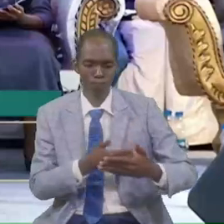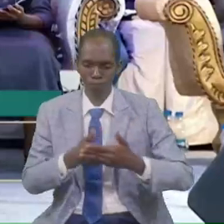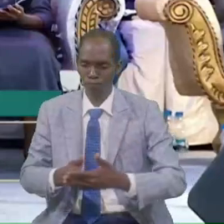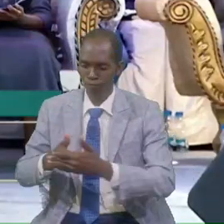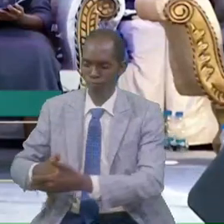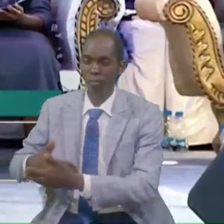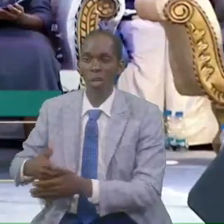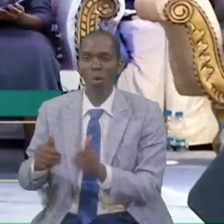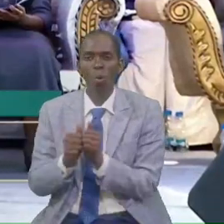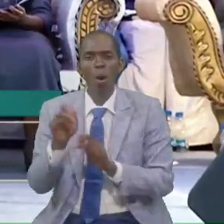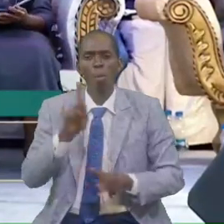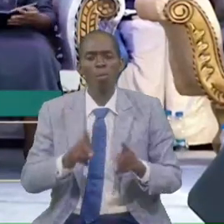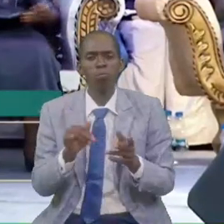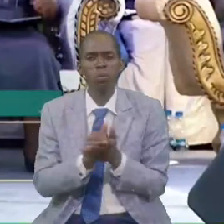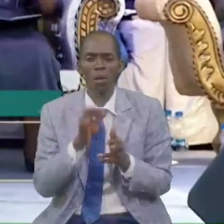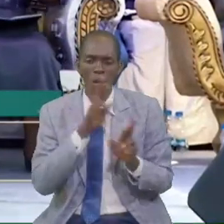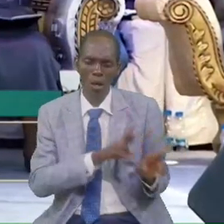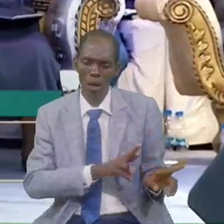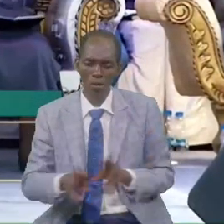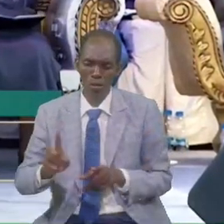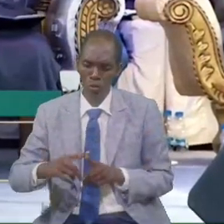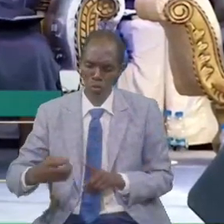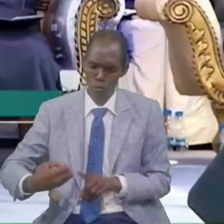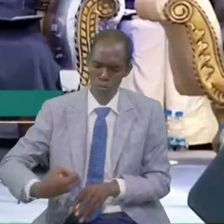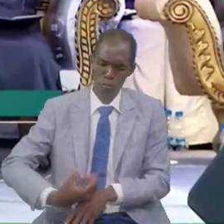Là aussi, vous êtes avec des gens qui veulent influencer votre vie